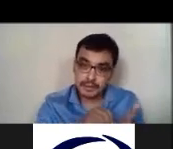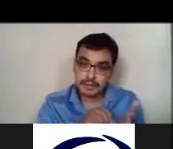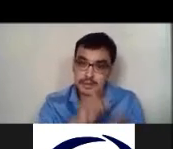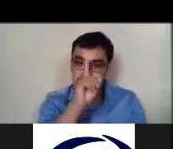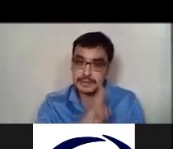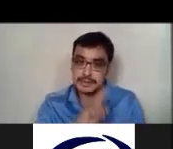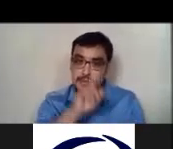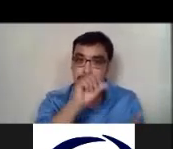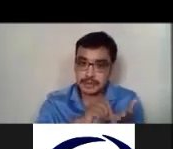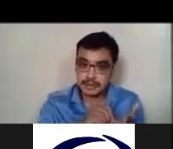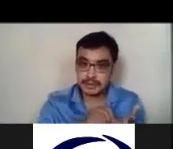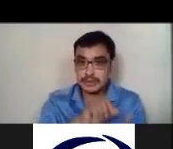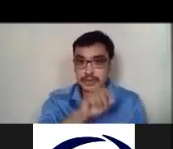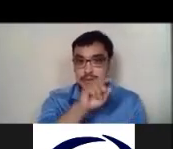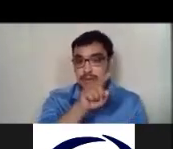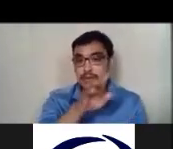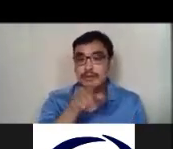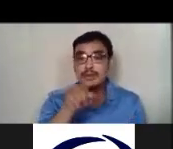गरेको